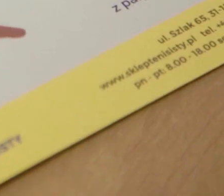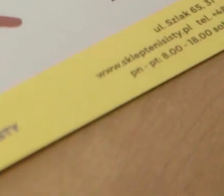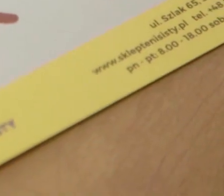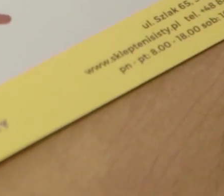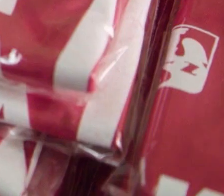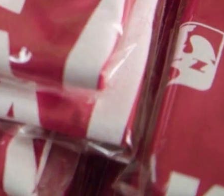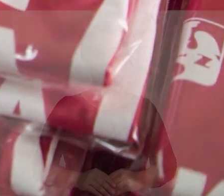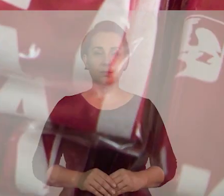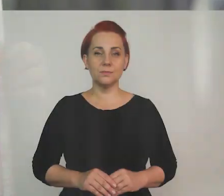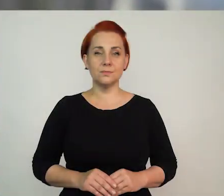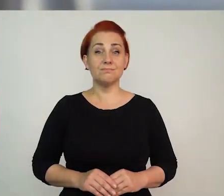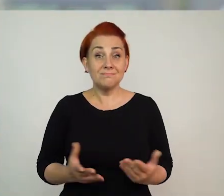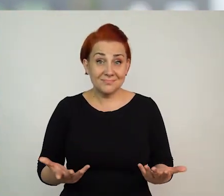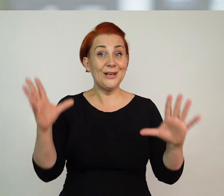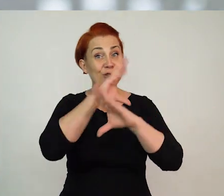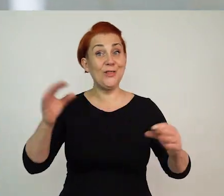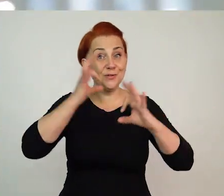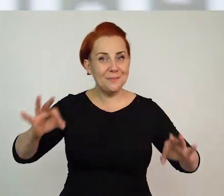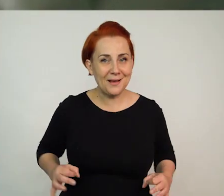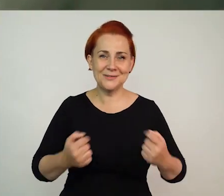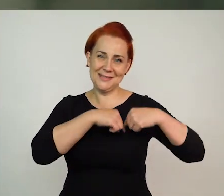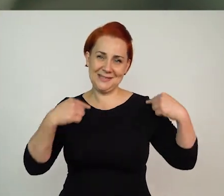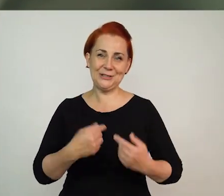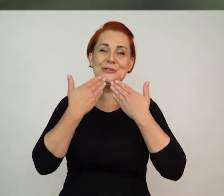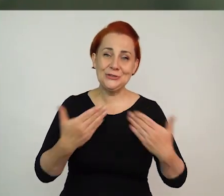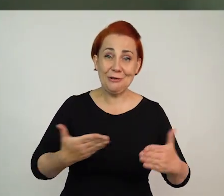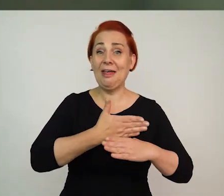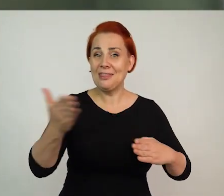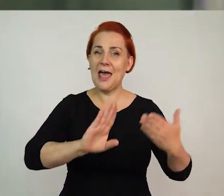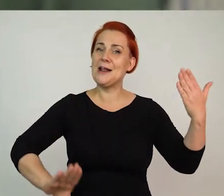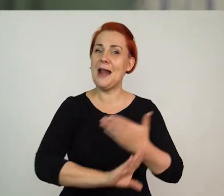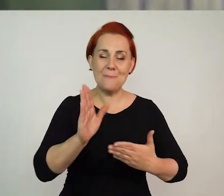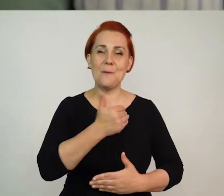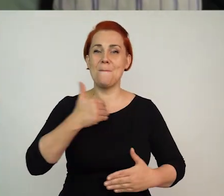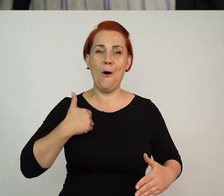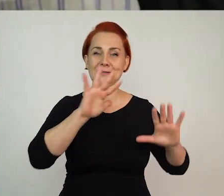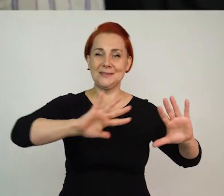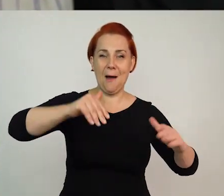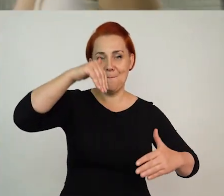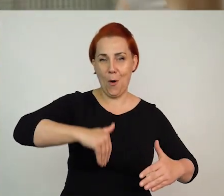No to szanowni państwo, dziękujemy serdecznie. Reprezentujcie dobrze południe Polski.